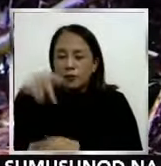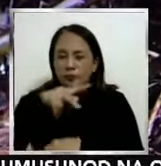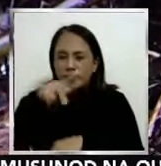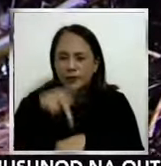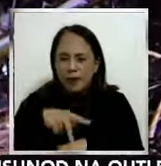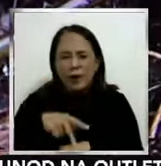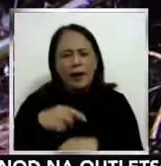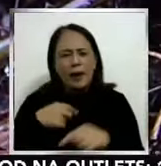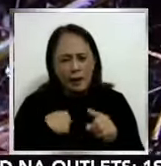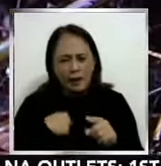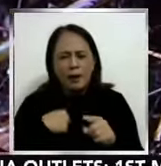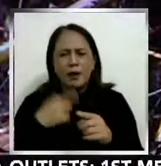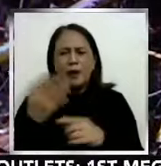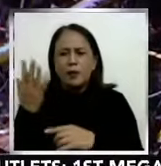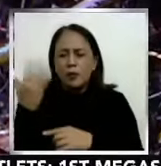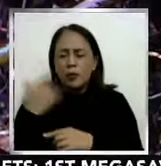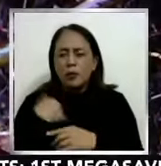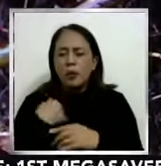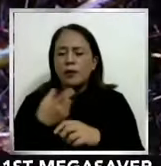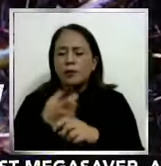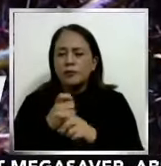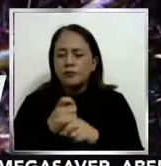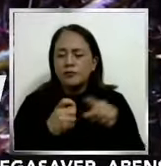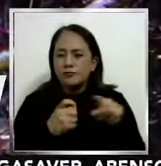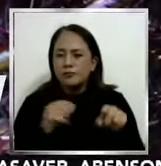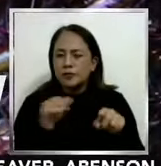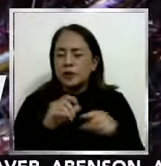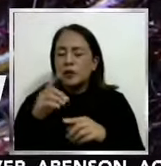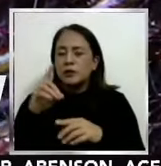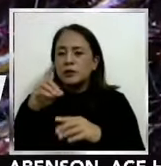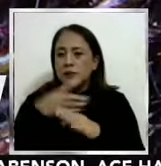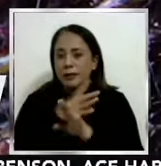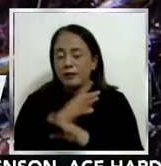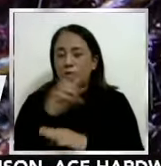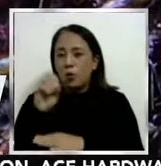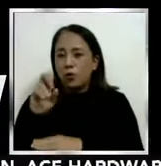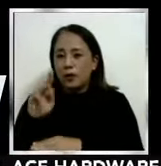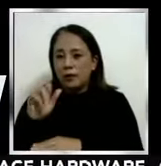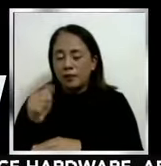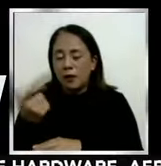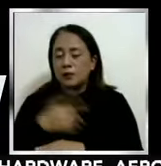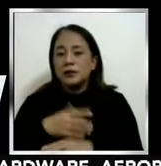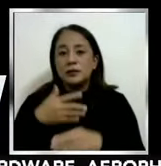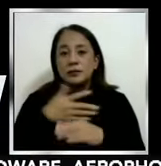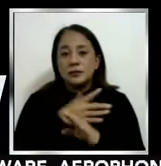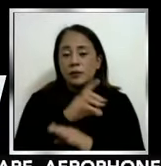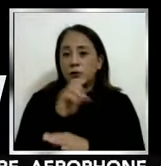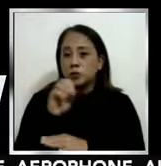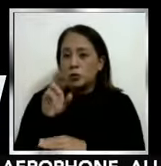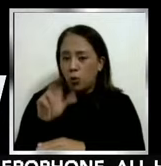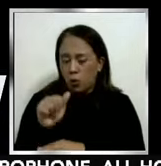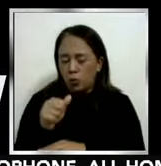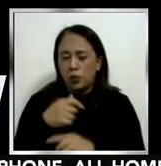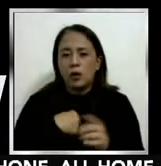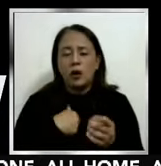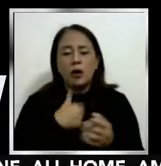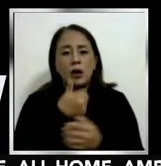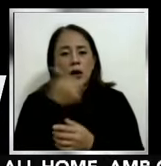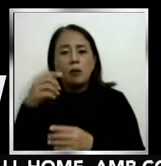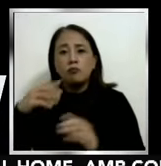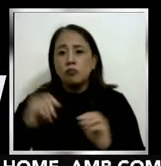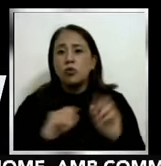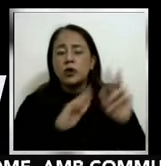intermedia ay tanging sa Mount Hamigitan sa Davao Oriental at Mount Kapalili sa Davao de Oro lamang makikita. Habang sa Mount Kitanglan naman sa Bukidnon, nadiskubre